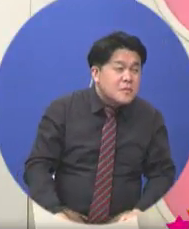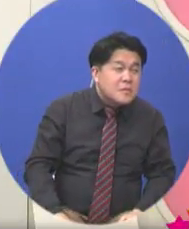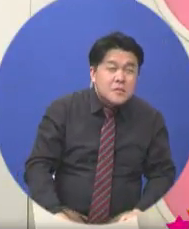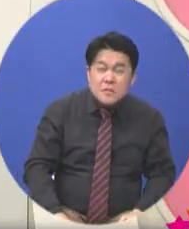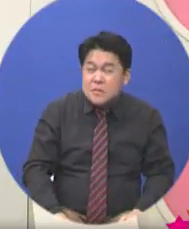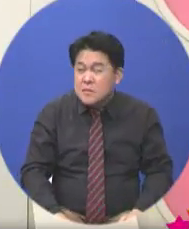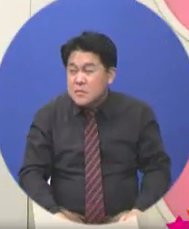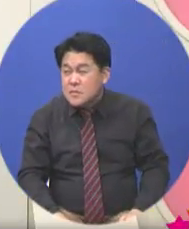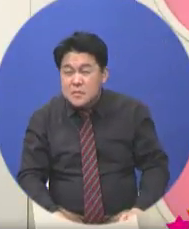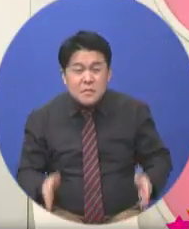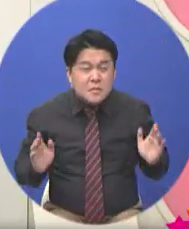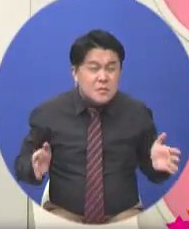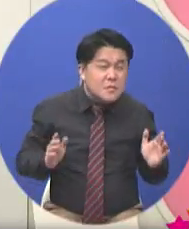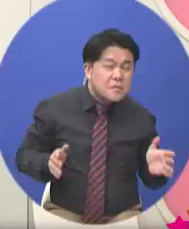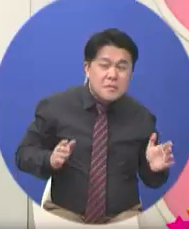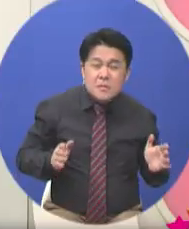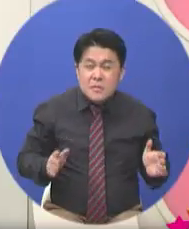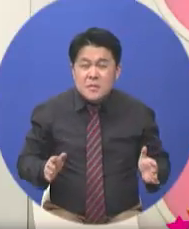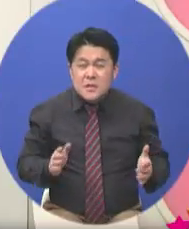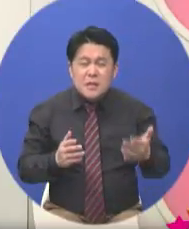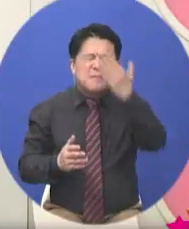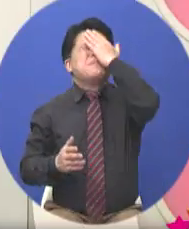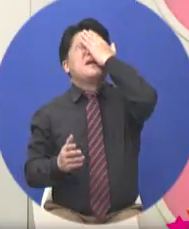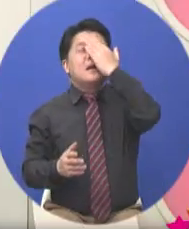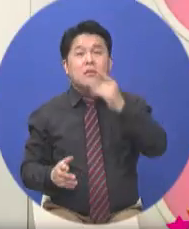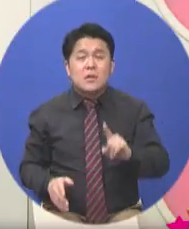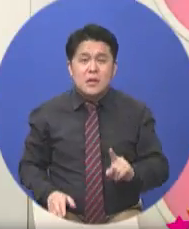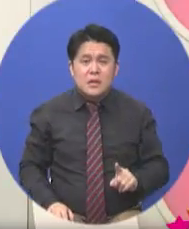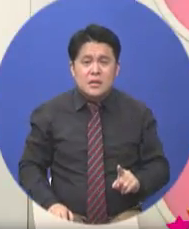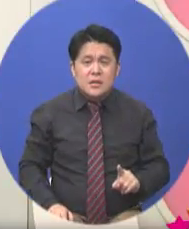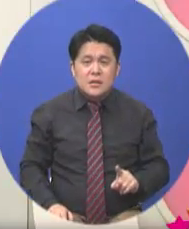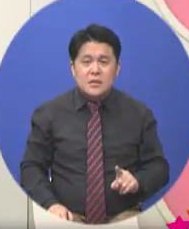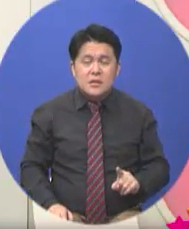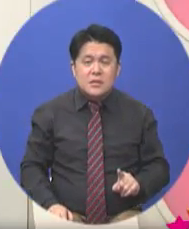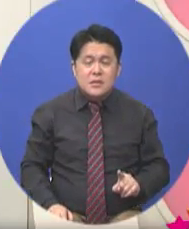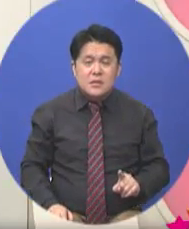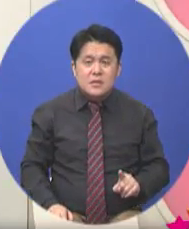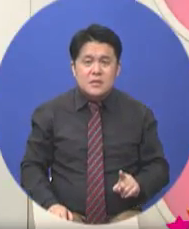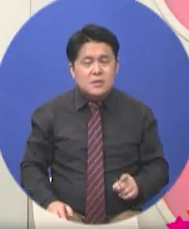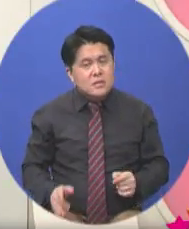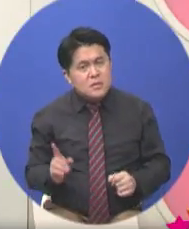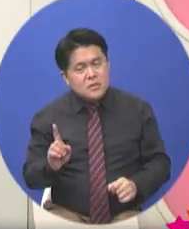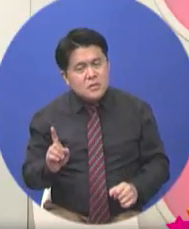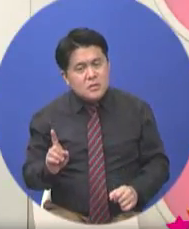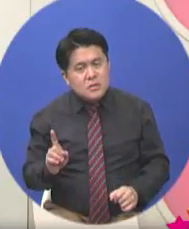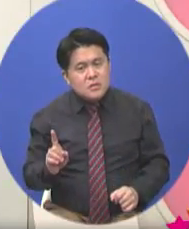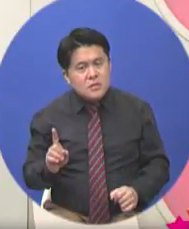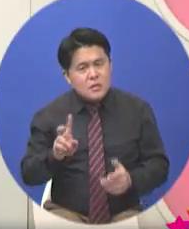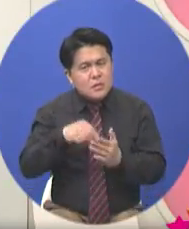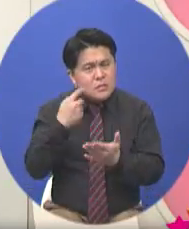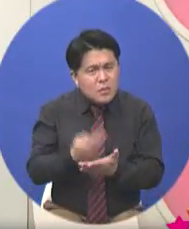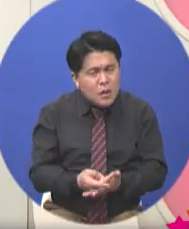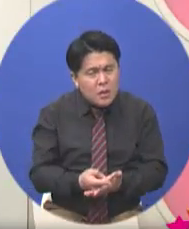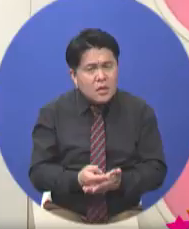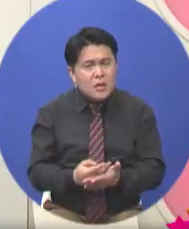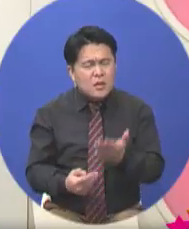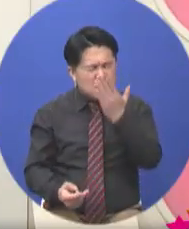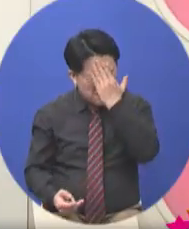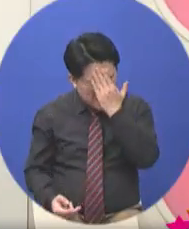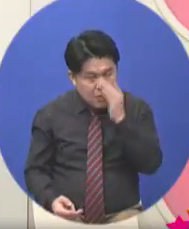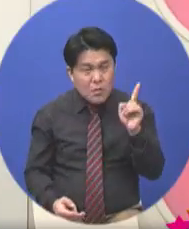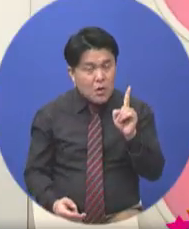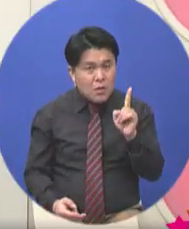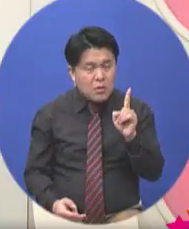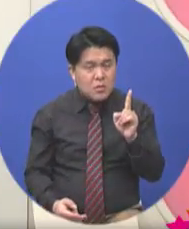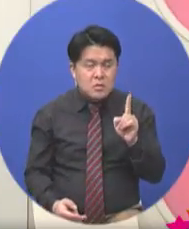아, 그러다가 이렇게 혹시라도 이렇게 시각 장애 때문에 넘어지거나 뭐